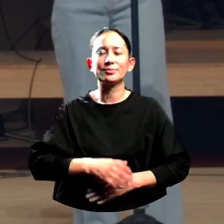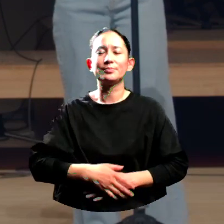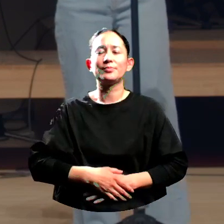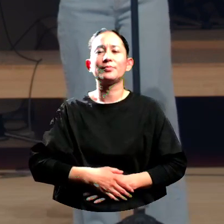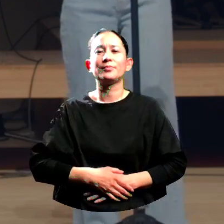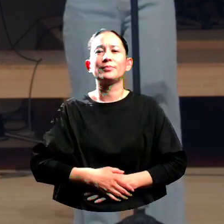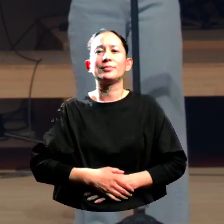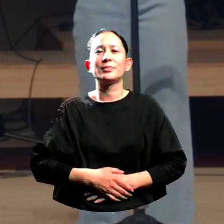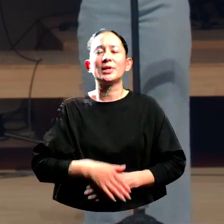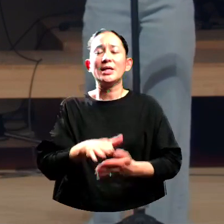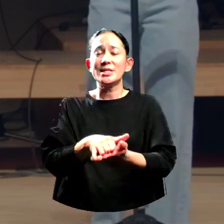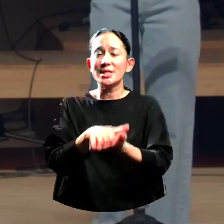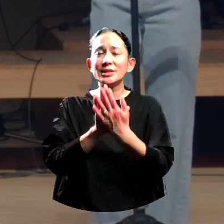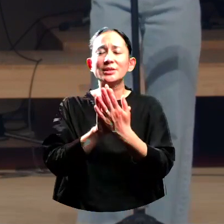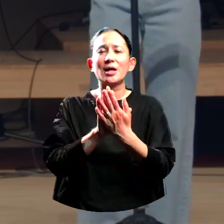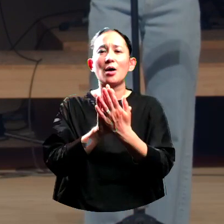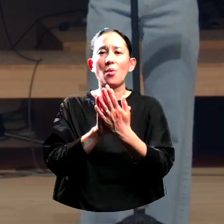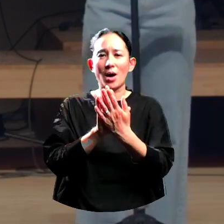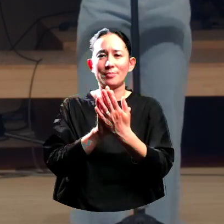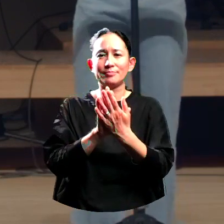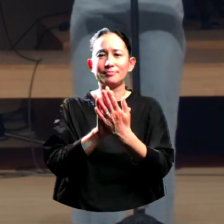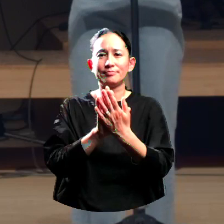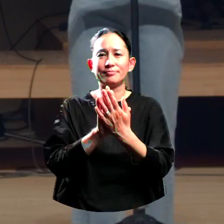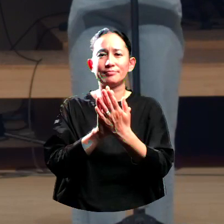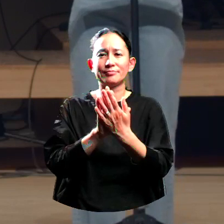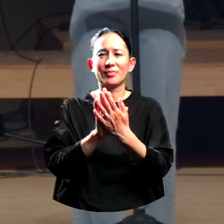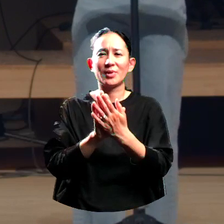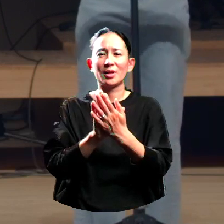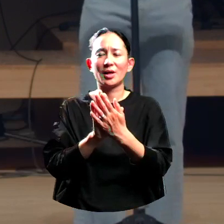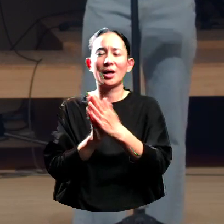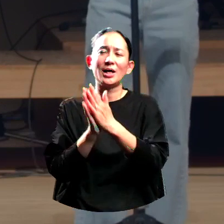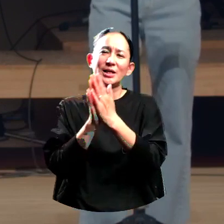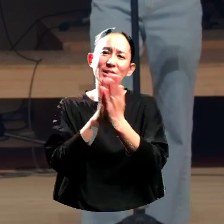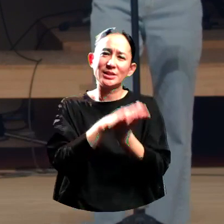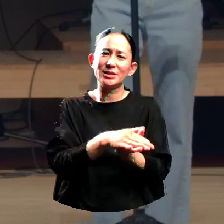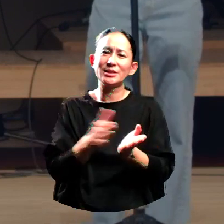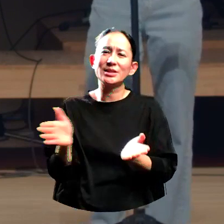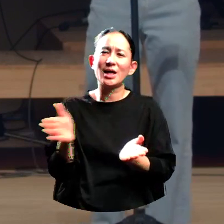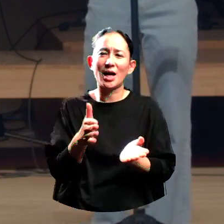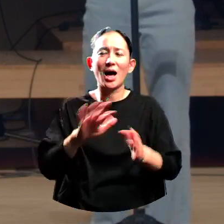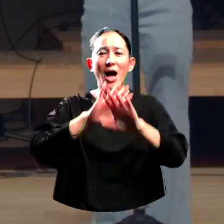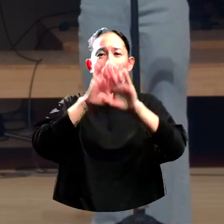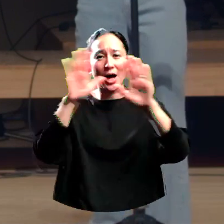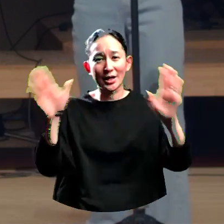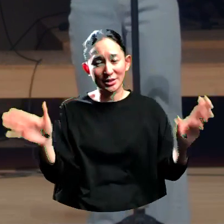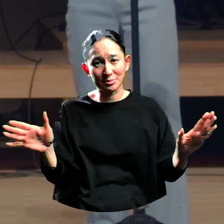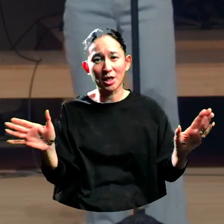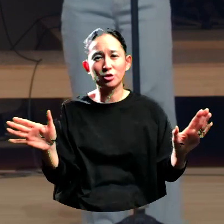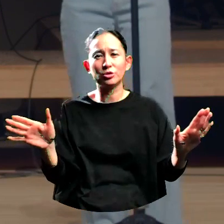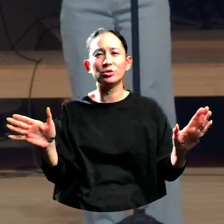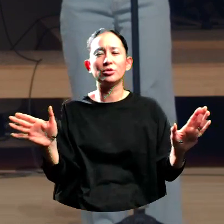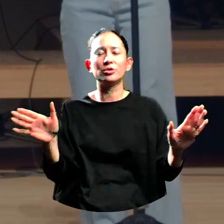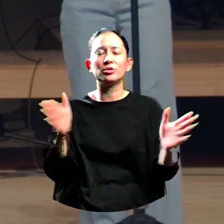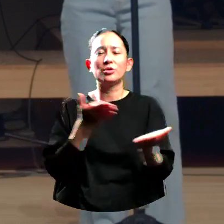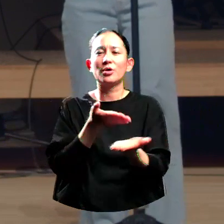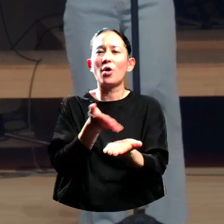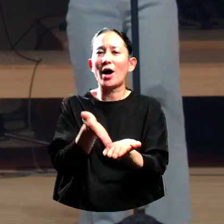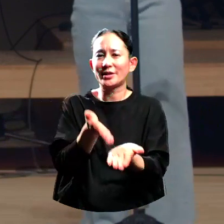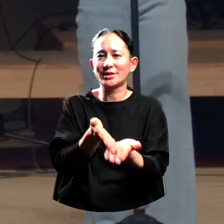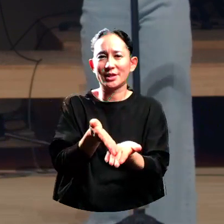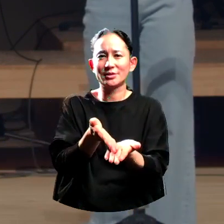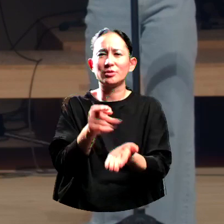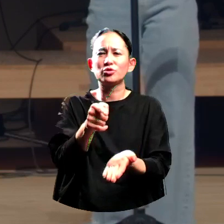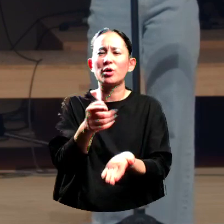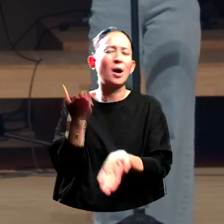risen. イースターは起死回生のストーリー、それは単なる昔の話ではありません。 Easter is a story of resurrection, and it is